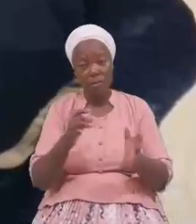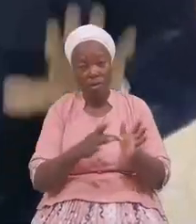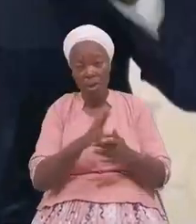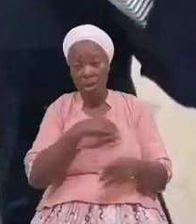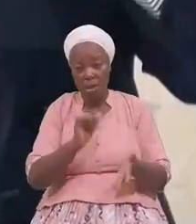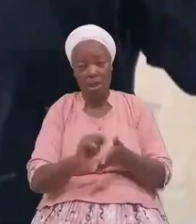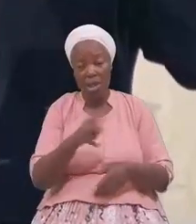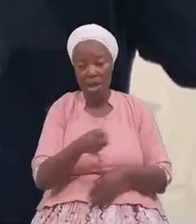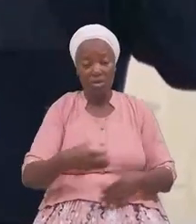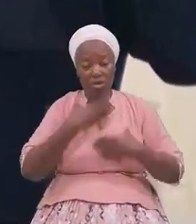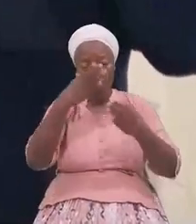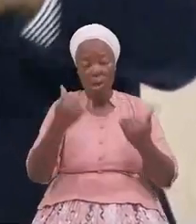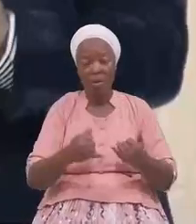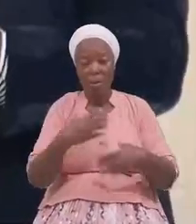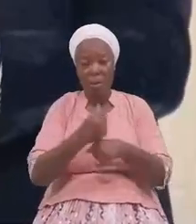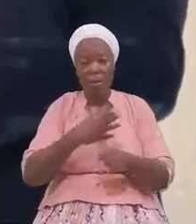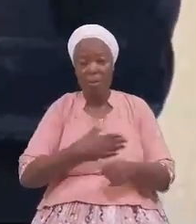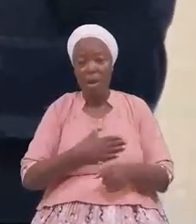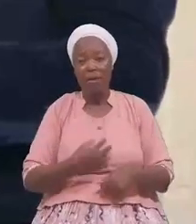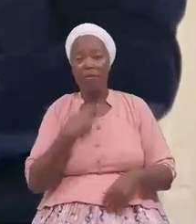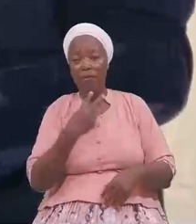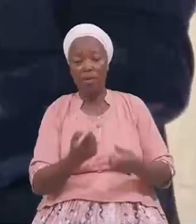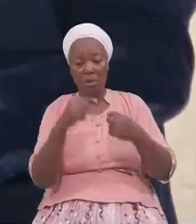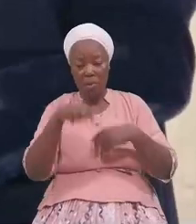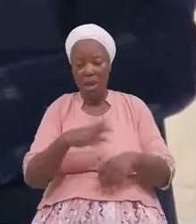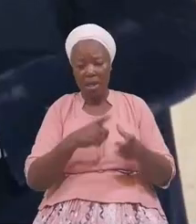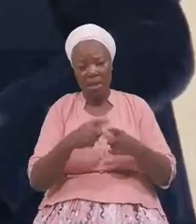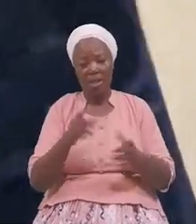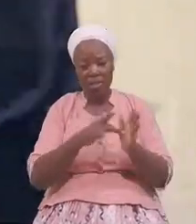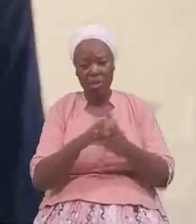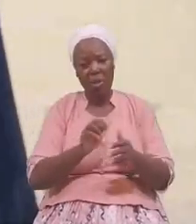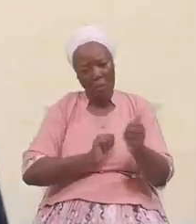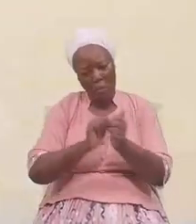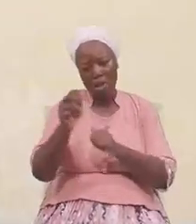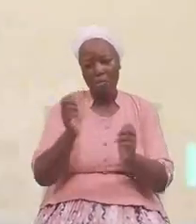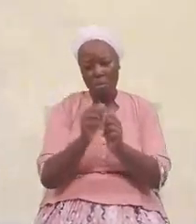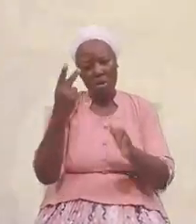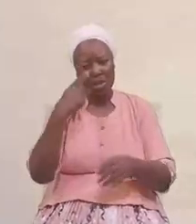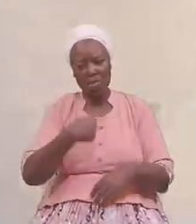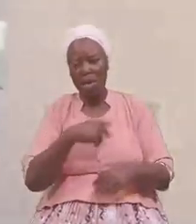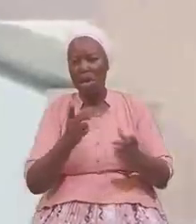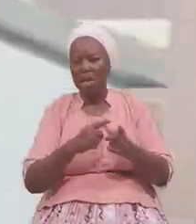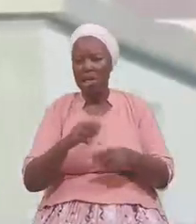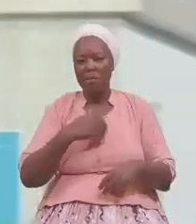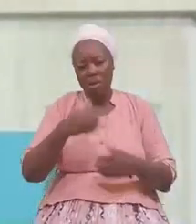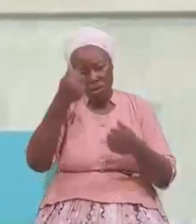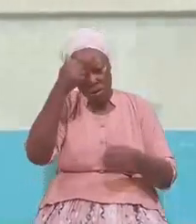et leur crime surpasse ma voix. Et Jésus me dépasse. Et je les désobéis.